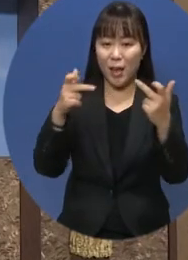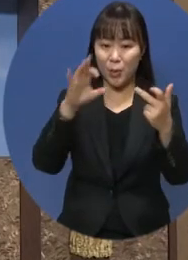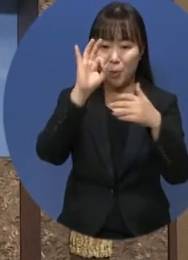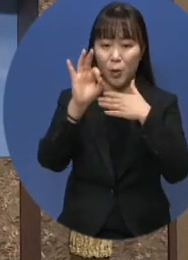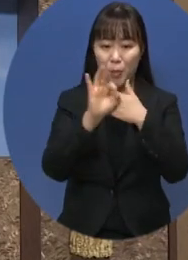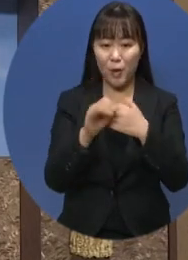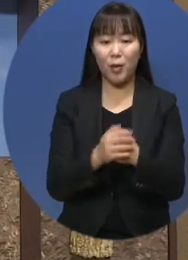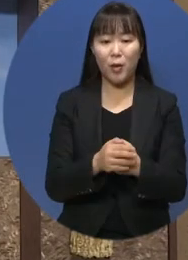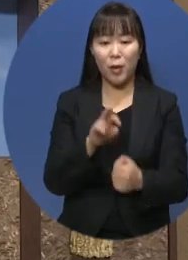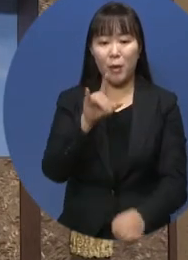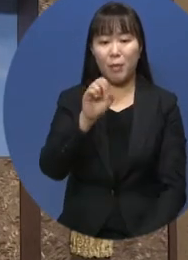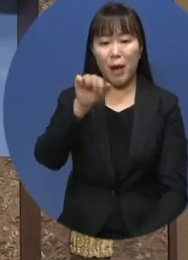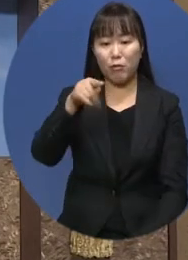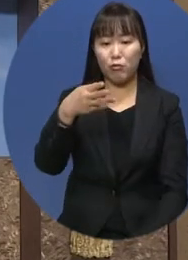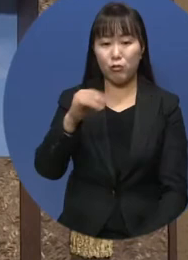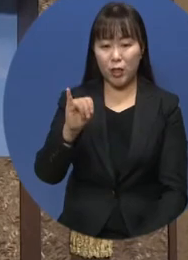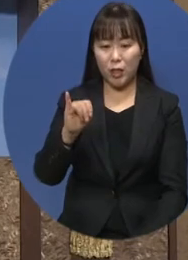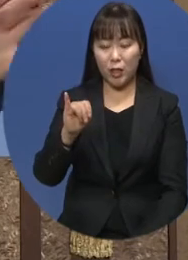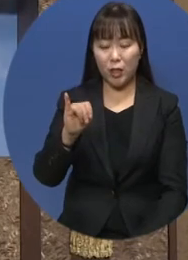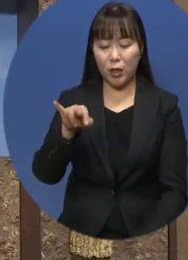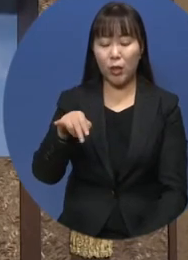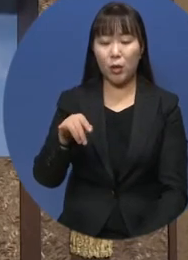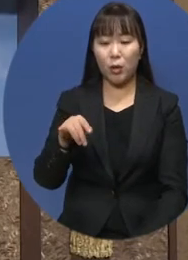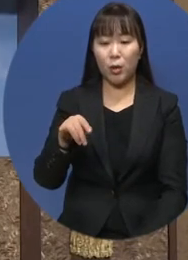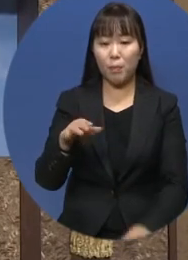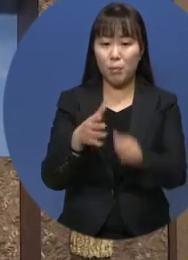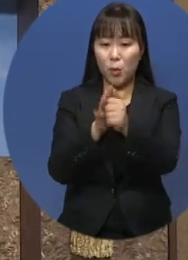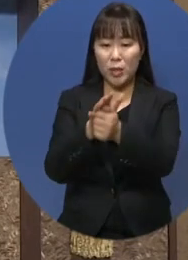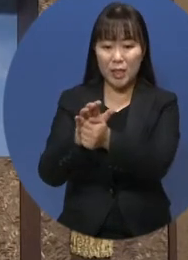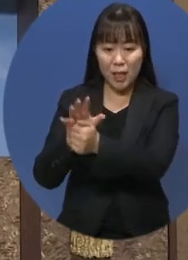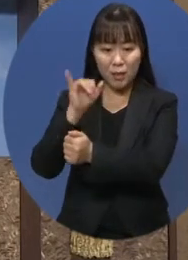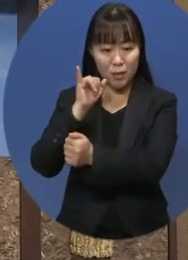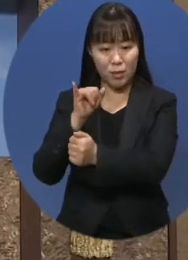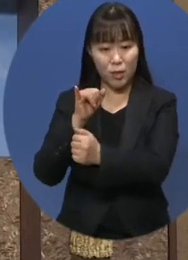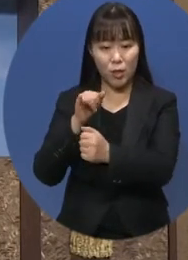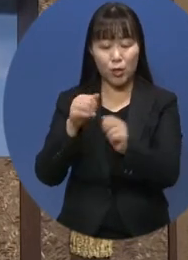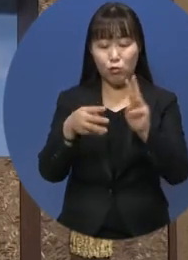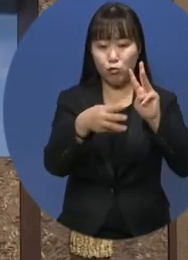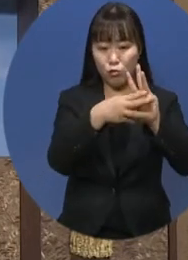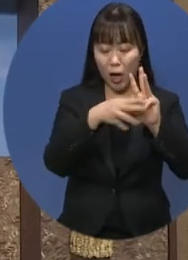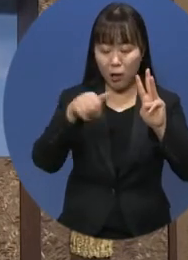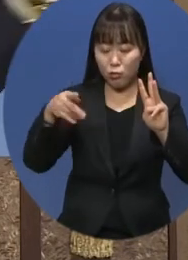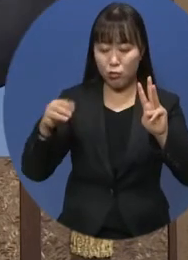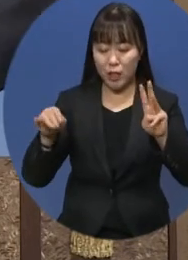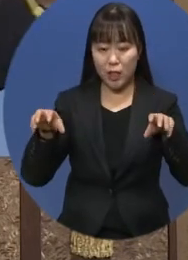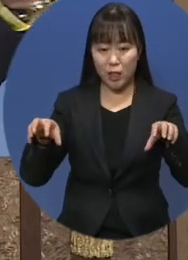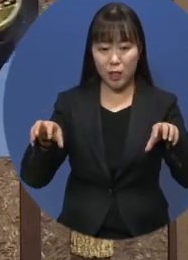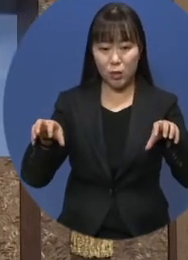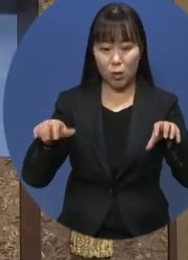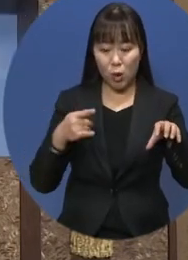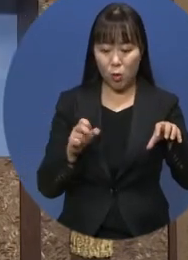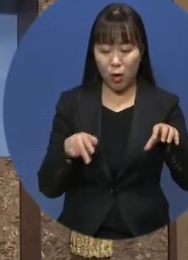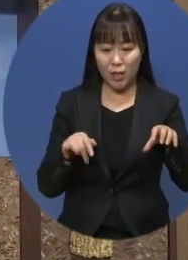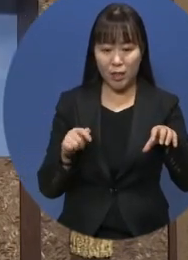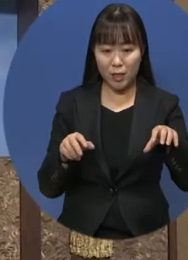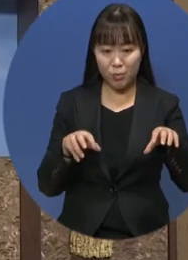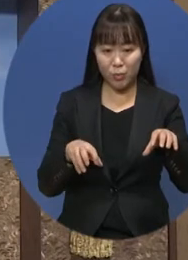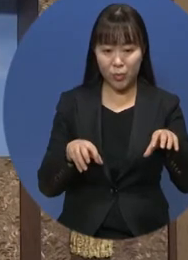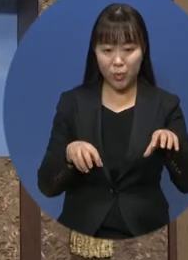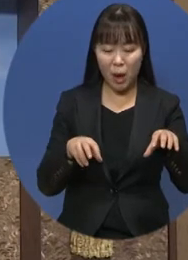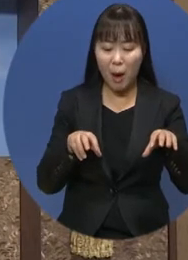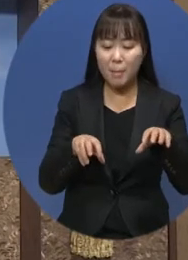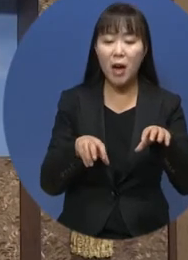번 망우리 공동묘지 가 있습니다 예 2 공동묘지가 즉 중랑구 하구 그리스 또 광진구 디아 차서 를 경계로